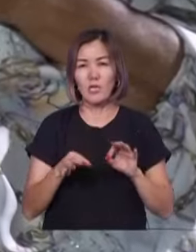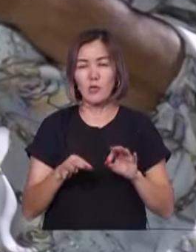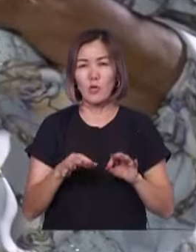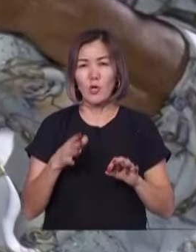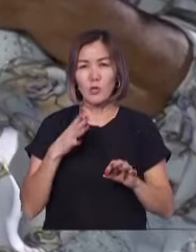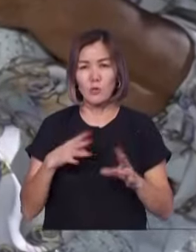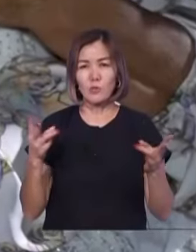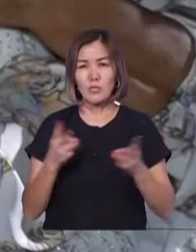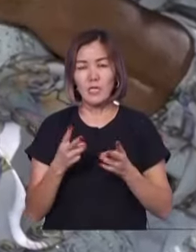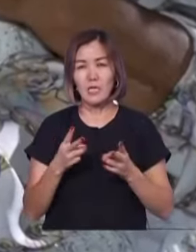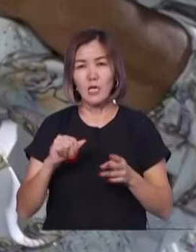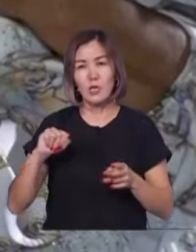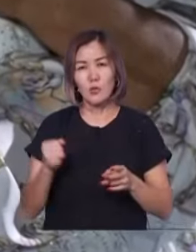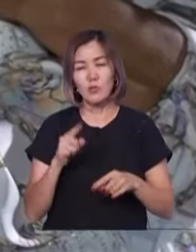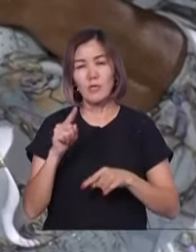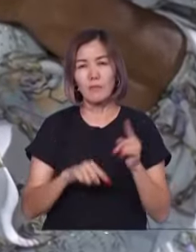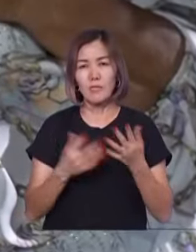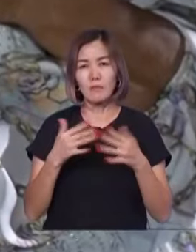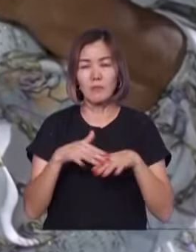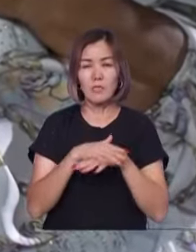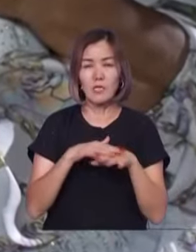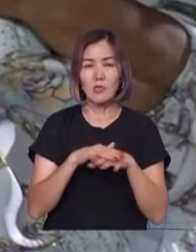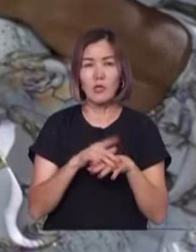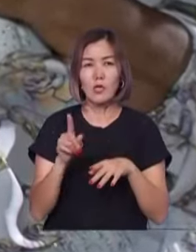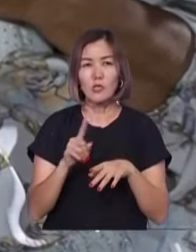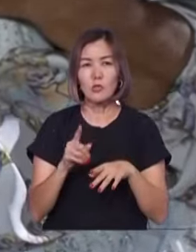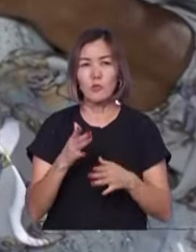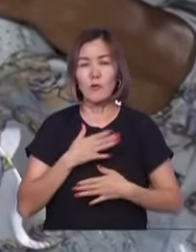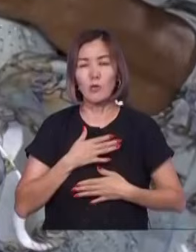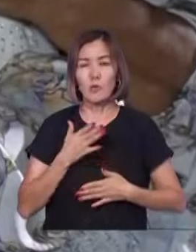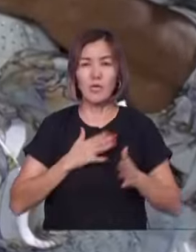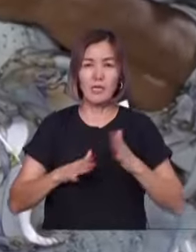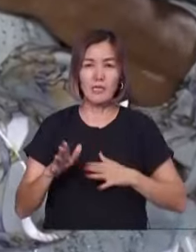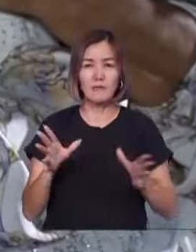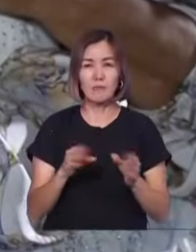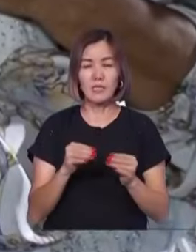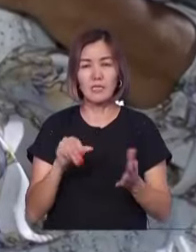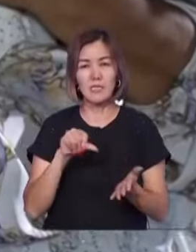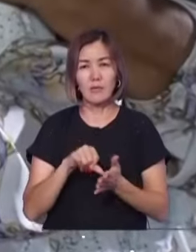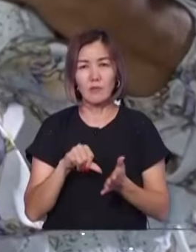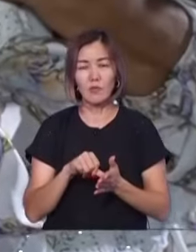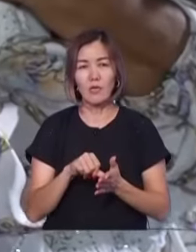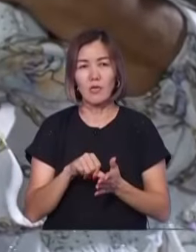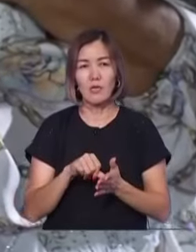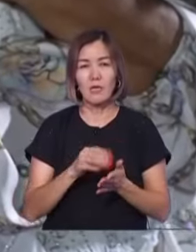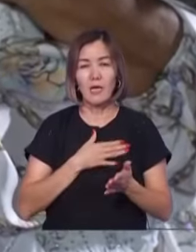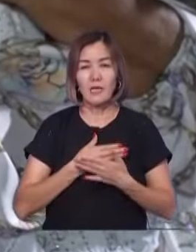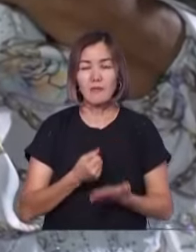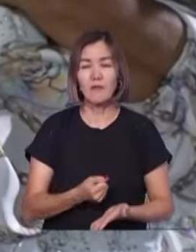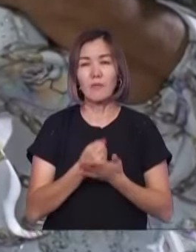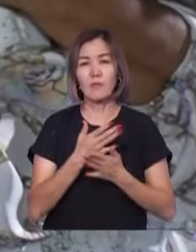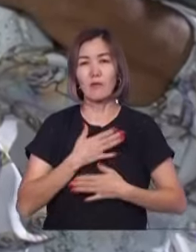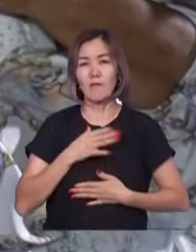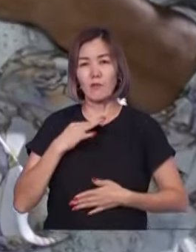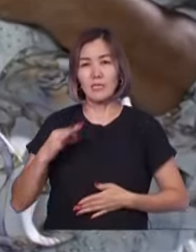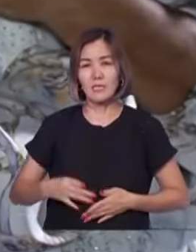благодарность Всем друзьям близким и односельчанам за то что разделили эту радость вместе со мной и за время выступлени активно поддерживали моего